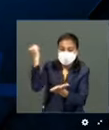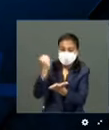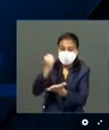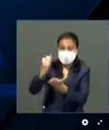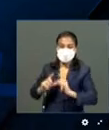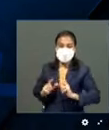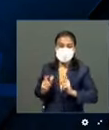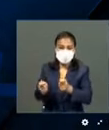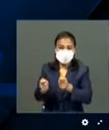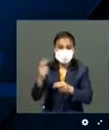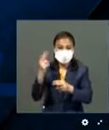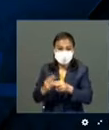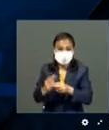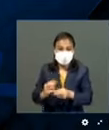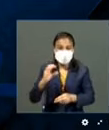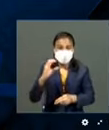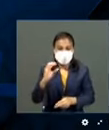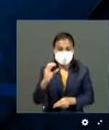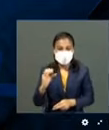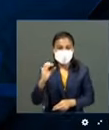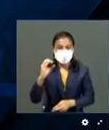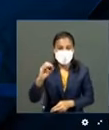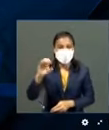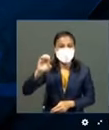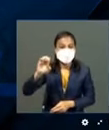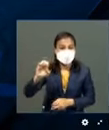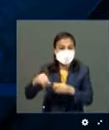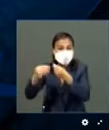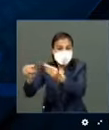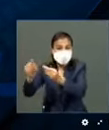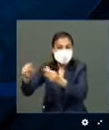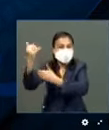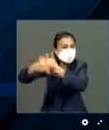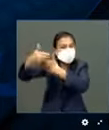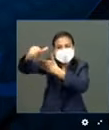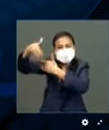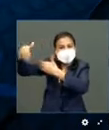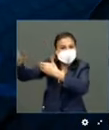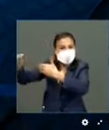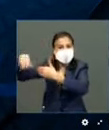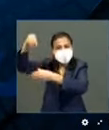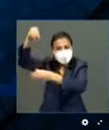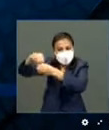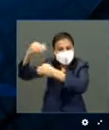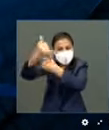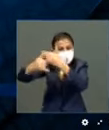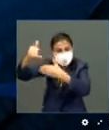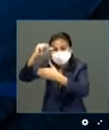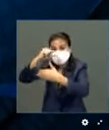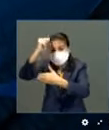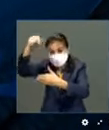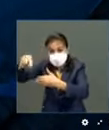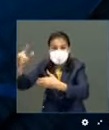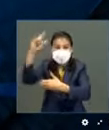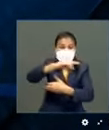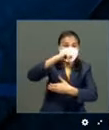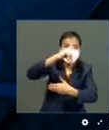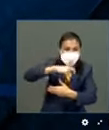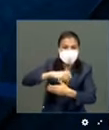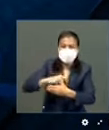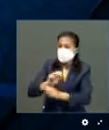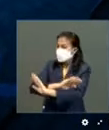COE Certificate of Entry เนี่ยนะคะให้กับคนต่างชาติจากประเทศอินเดียอันนี้ชะลอไปแล้วนะคะตั้งแต่ต้น